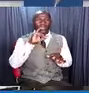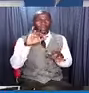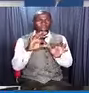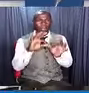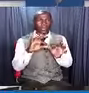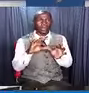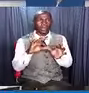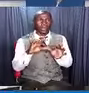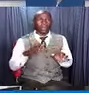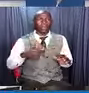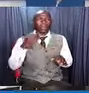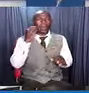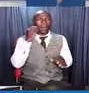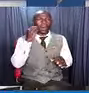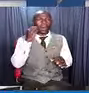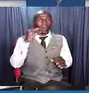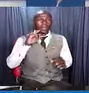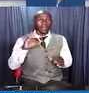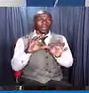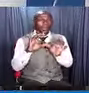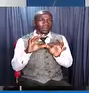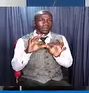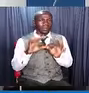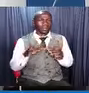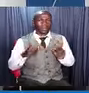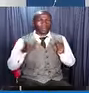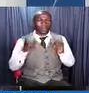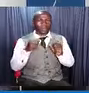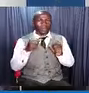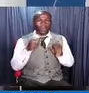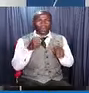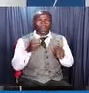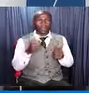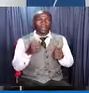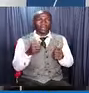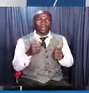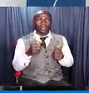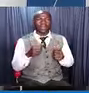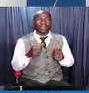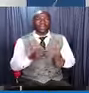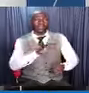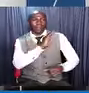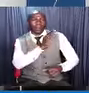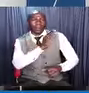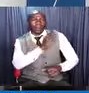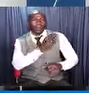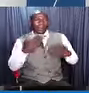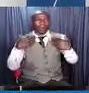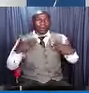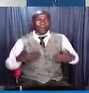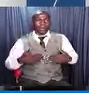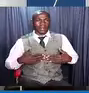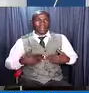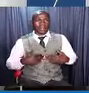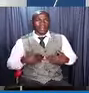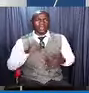we have the unity. Hapa kwangu ni umoja. Even here we are having the unity. Nguvu ndio sijapata. I don't have the bodily strength. Namwambia nguvu za mwili. I told him the strength